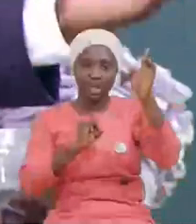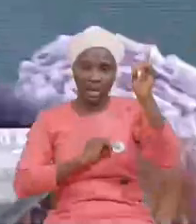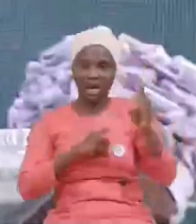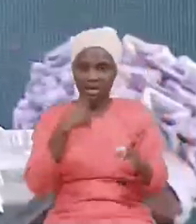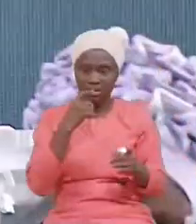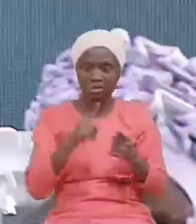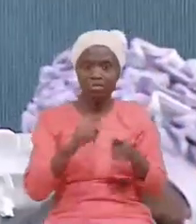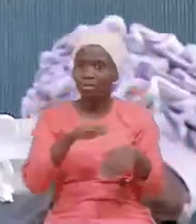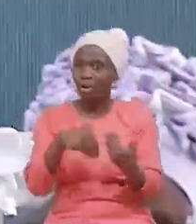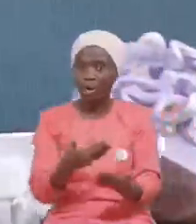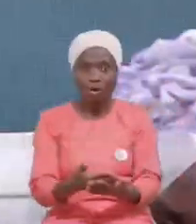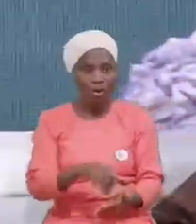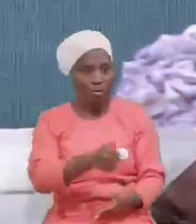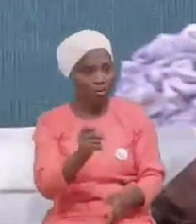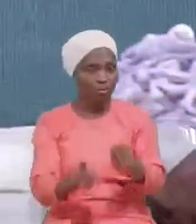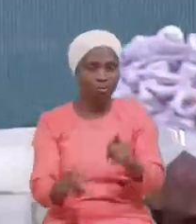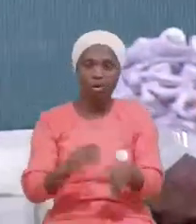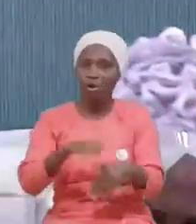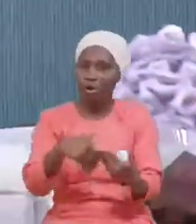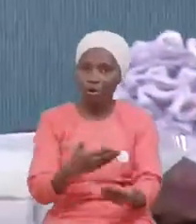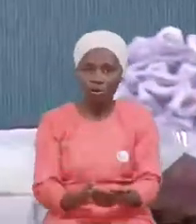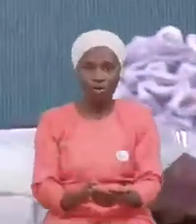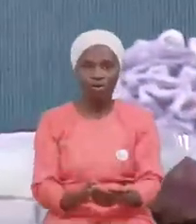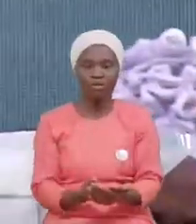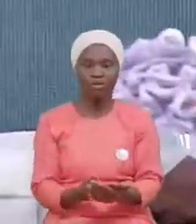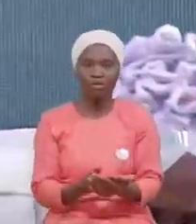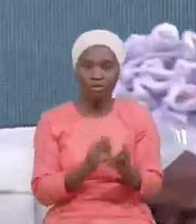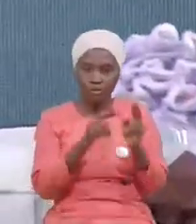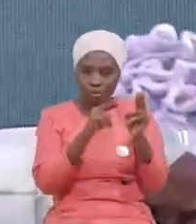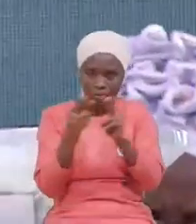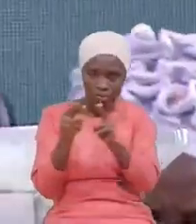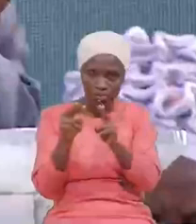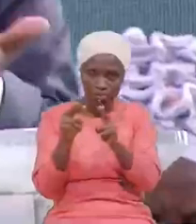je le dis à tous, veillez.